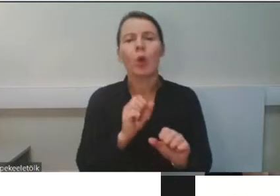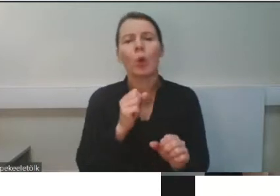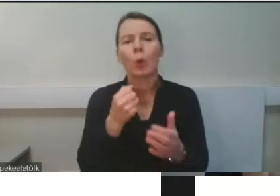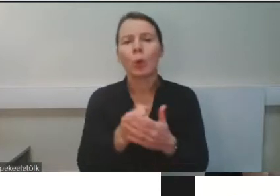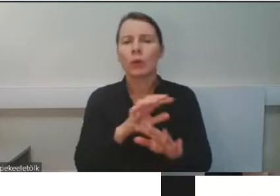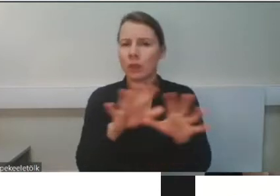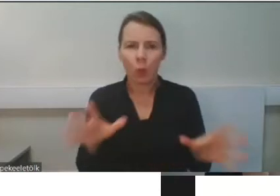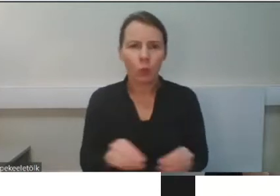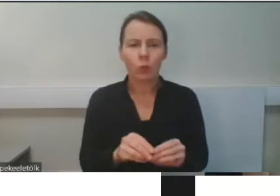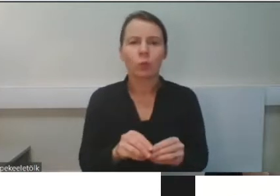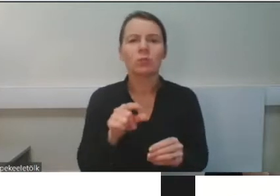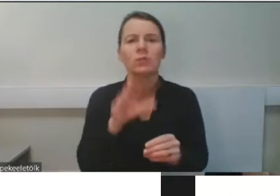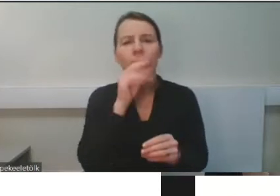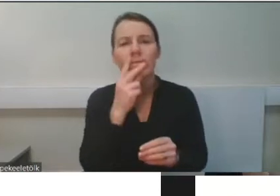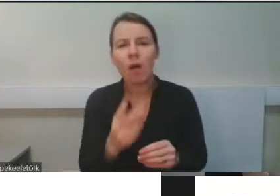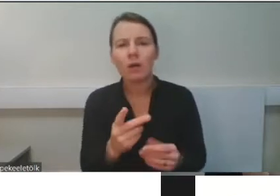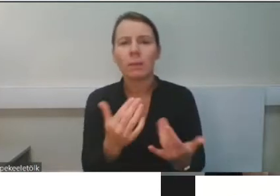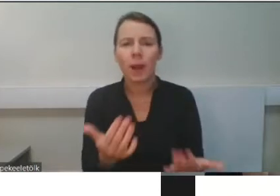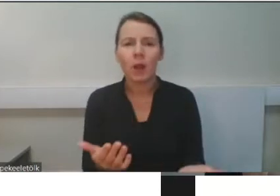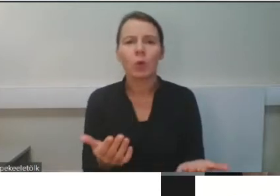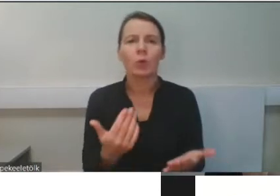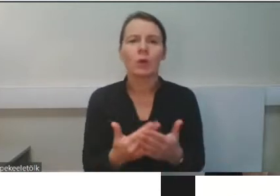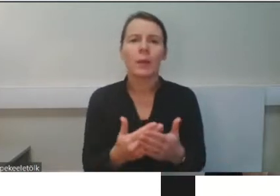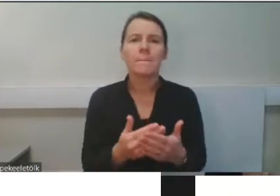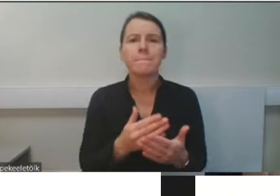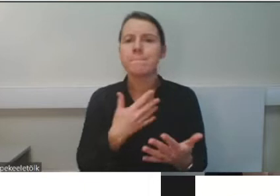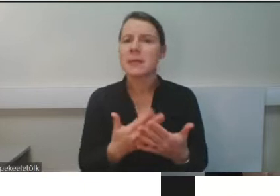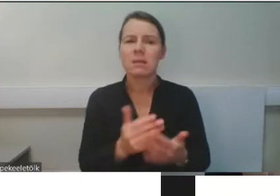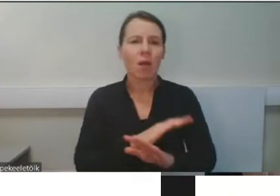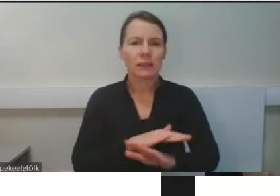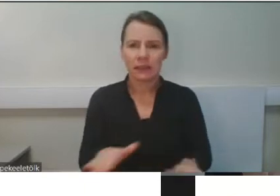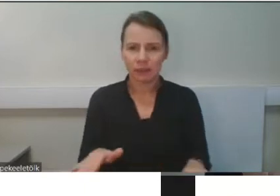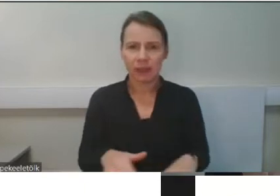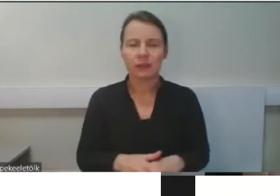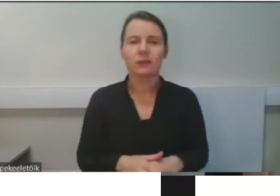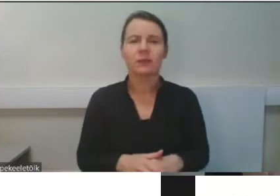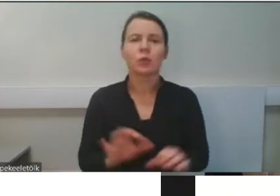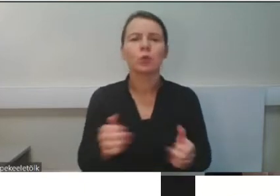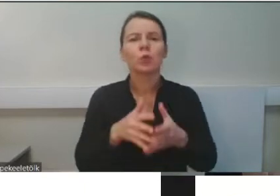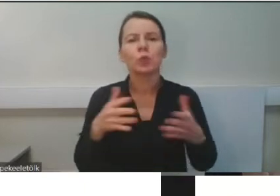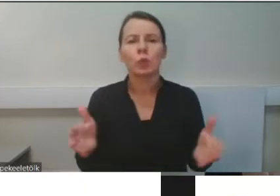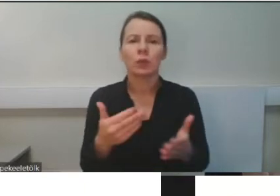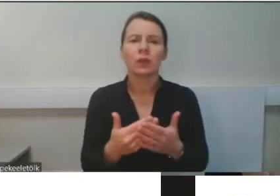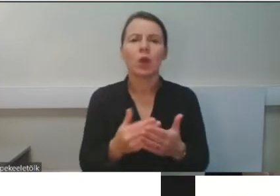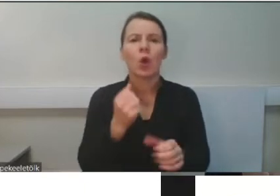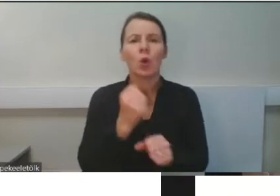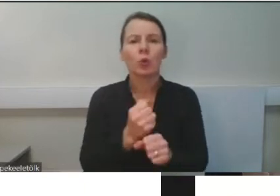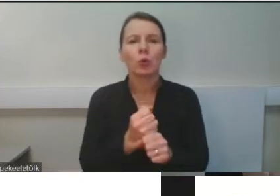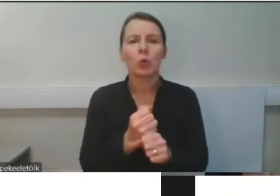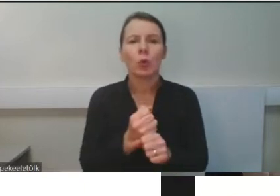nii-öelda kogu elanikkonnaga või siis Eesti keskmisega. Ja siis on olemas siis puuetega